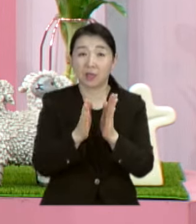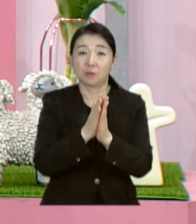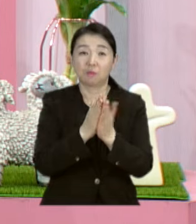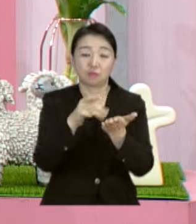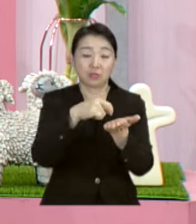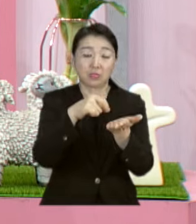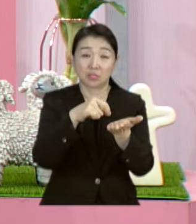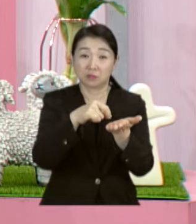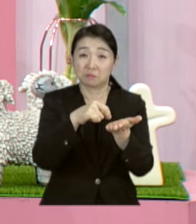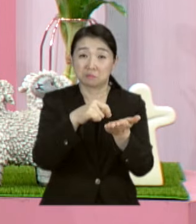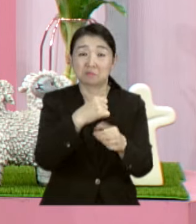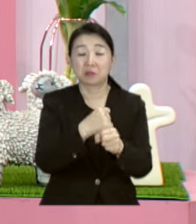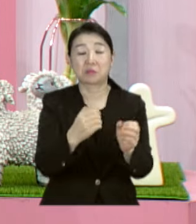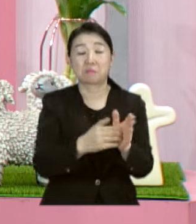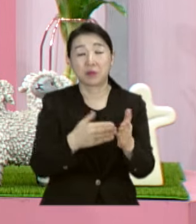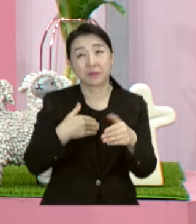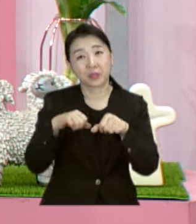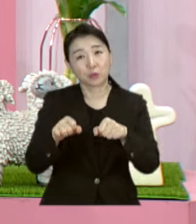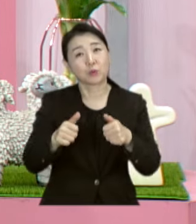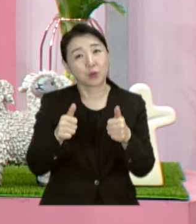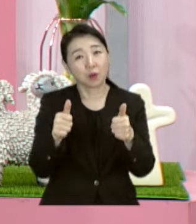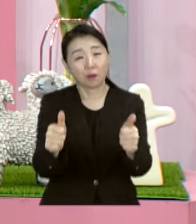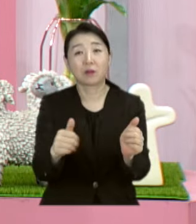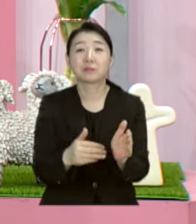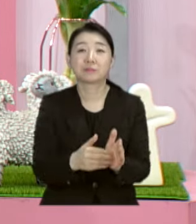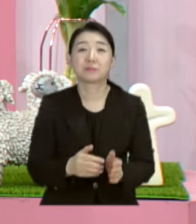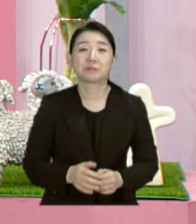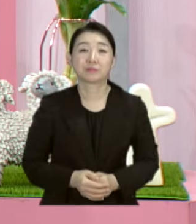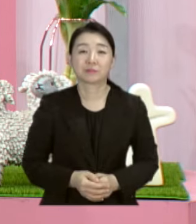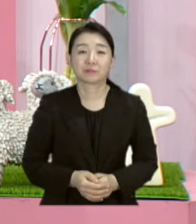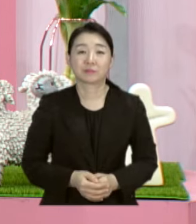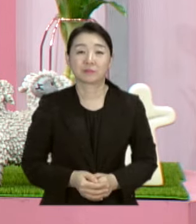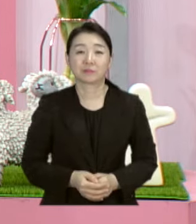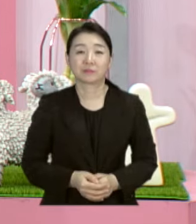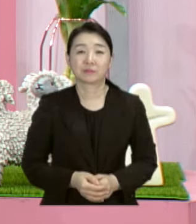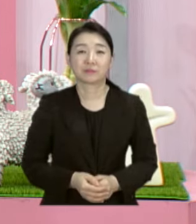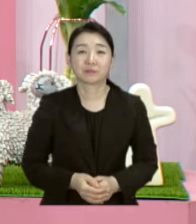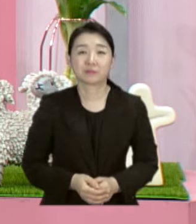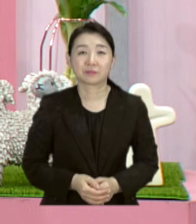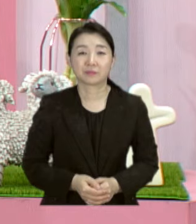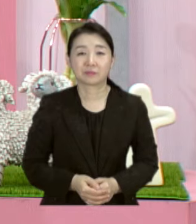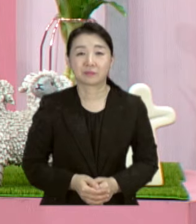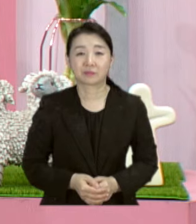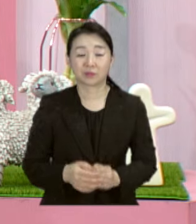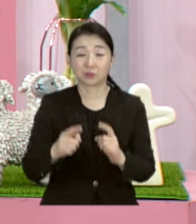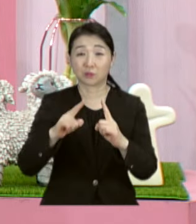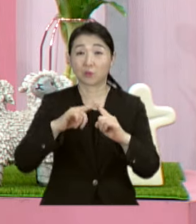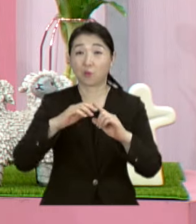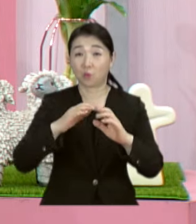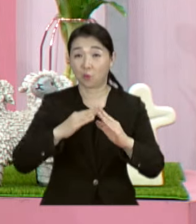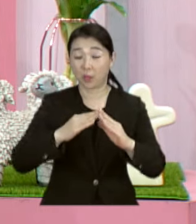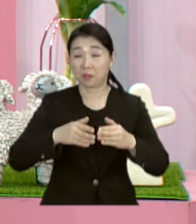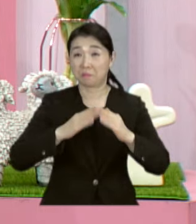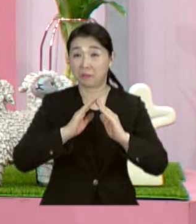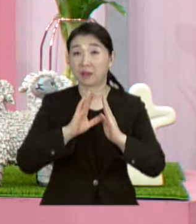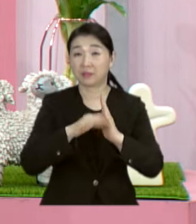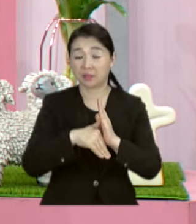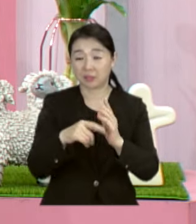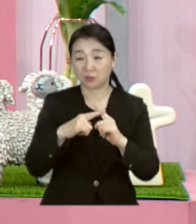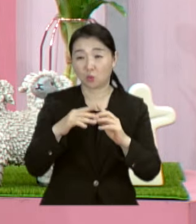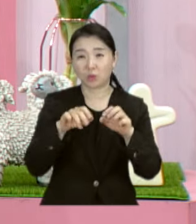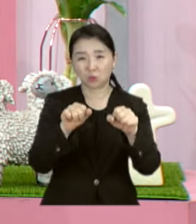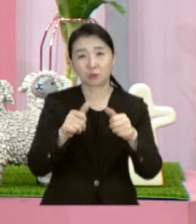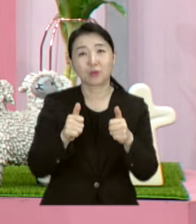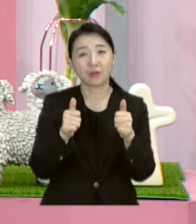것도 내고요. 저는 또 청소 열심히 했죠. 청소를. 네. 그래서 그런지 교회 지을 때 저는 청소,